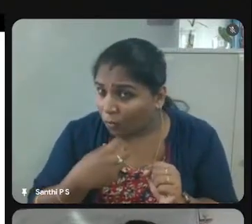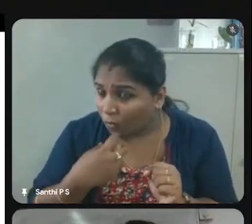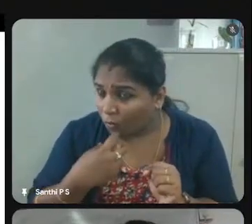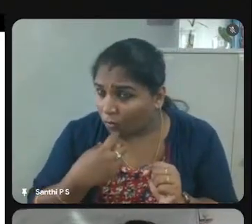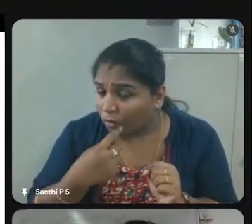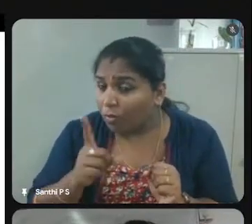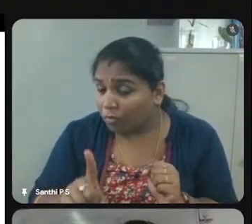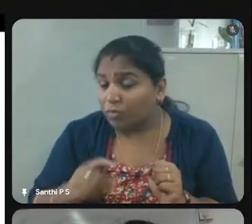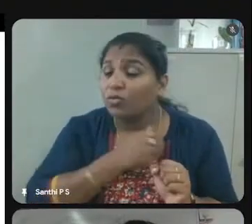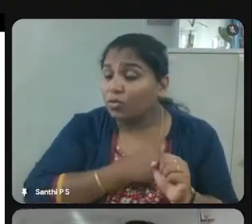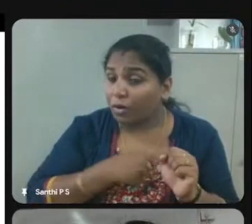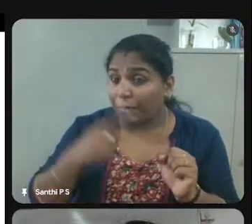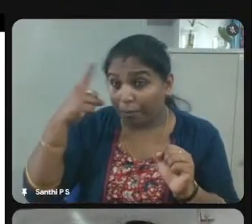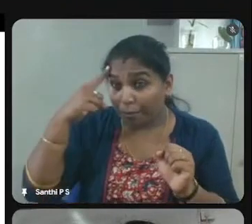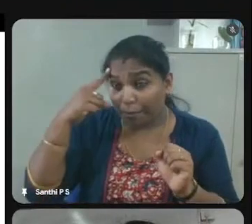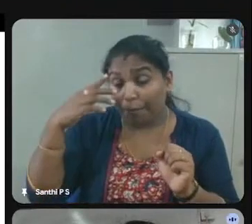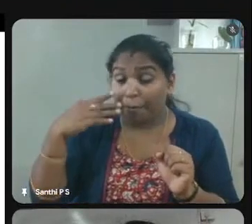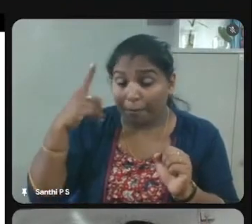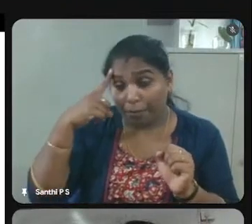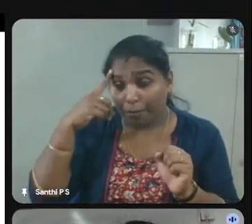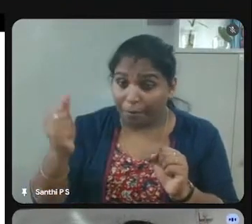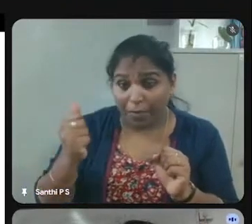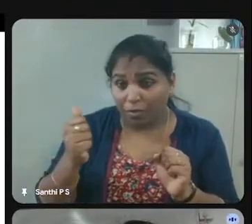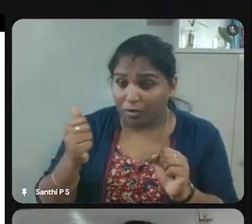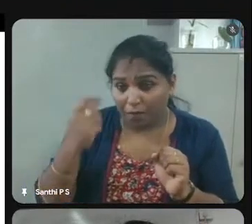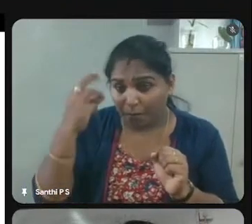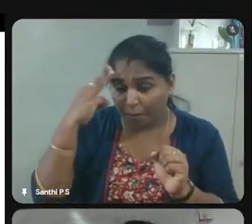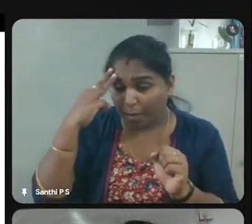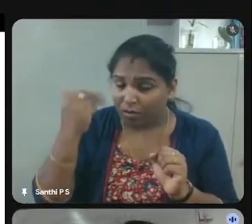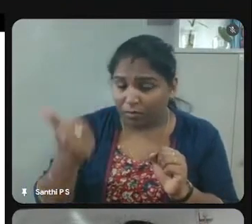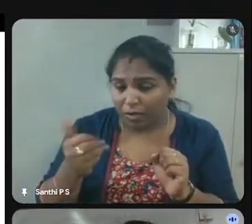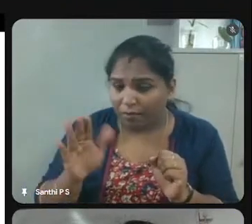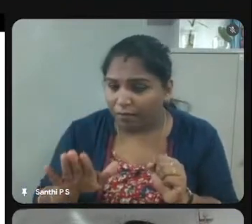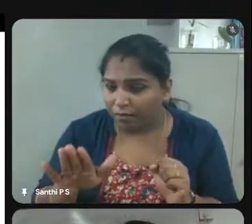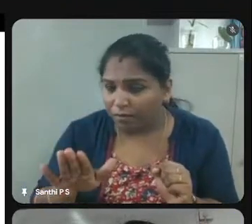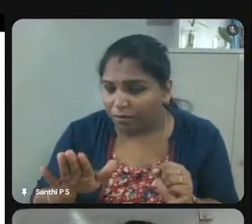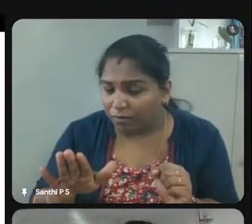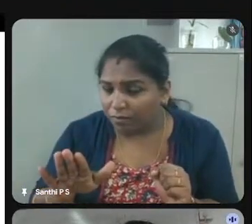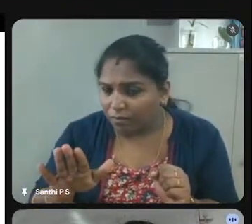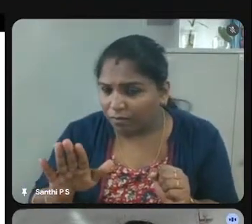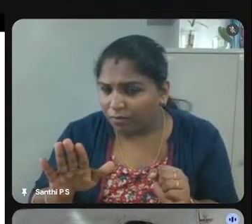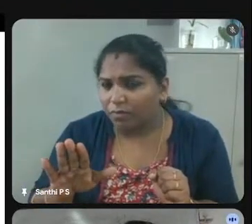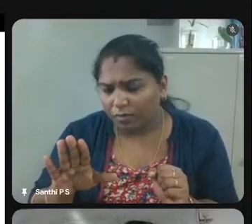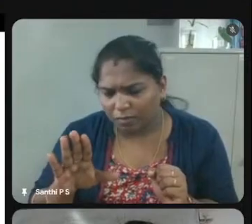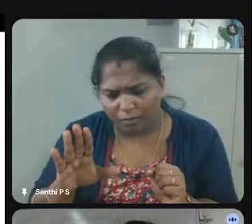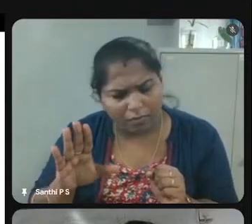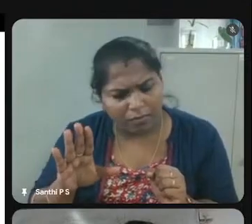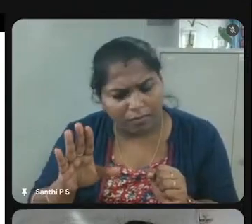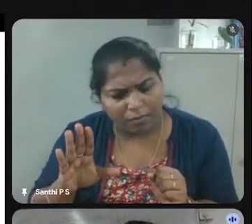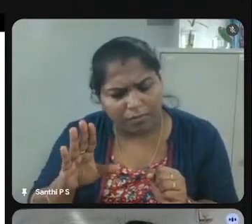നല്ല മെമ്മറിയാണ്. അതൊരു പോസിറ്റീവ് ആയിരിക്കും. അപ്പൊ നമുക്ക് അത് പുറത്ത് പോകാതെ ആ രീതിയിൽ പഠിപ്പിച്ചെടുക്കാനായിട്ട് ശ്രമിക്കുക. എന്നാലും ചെറിയ